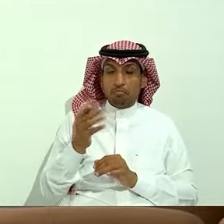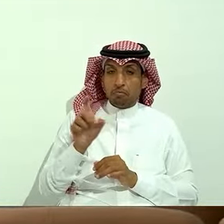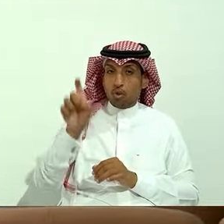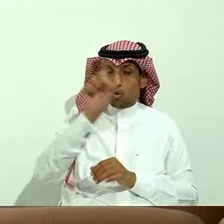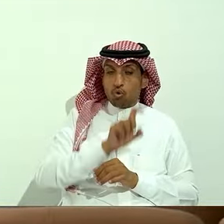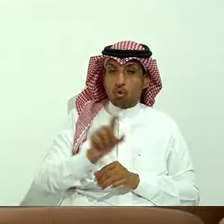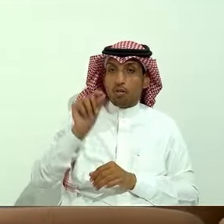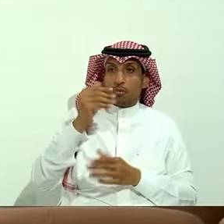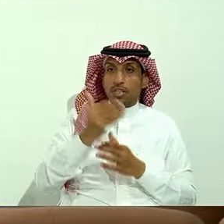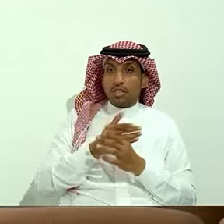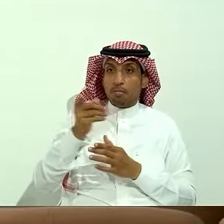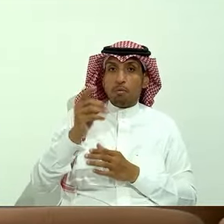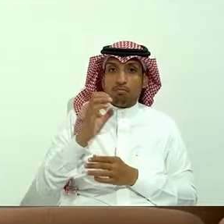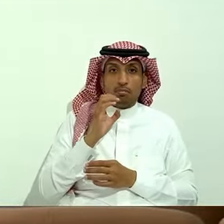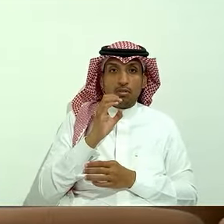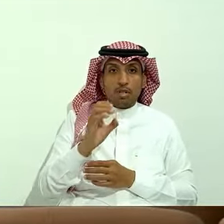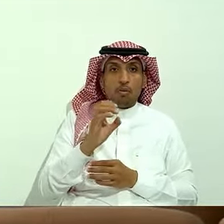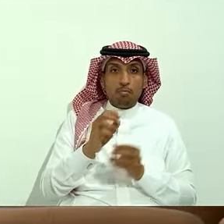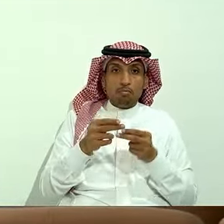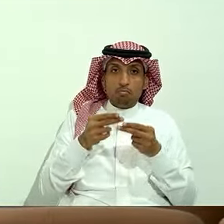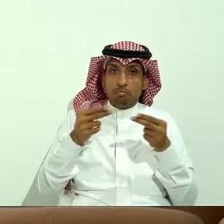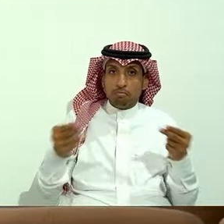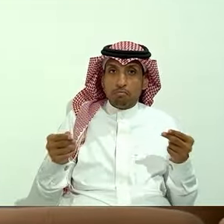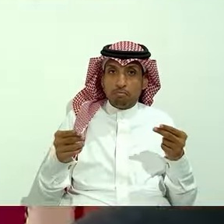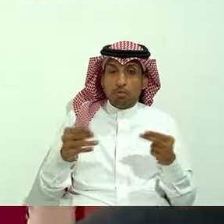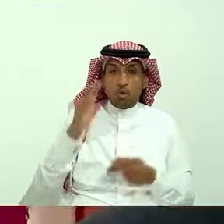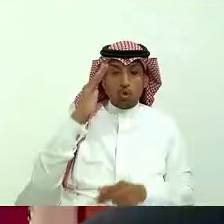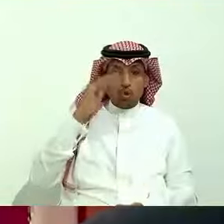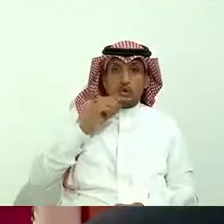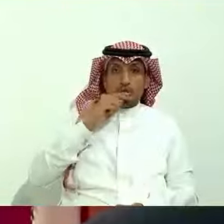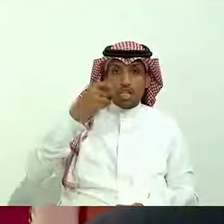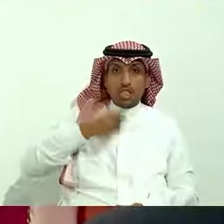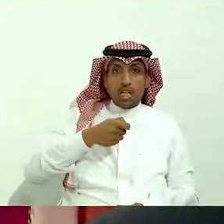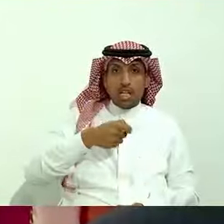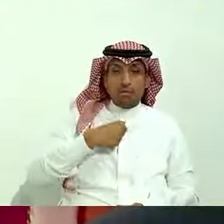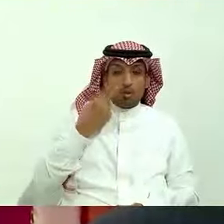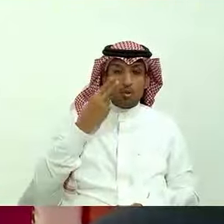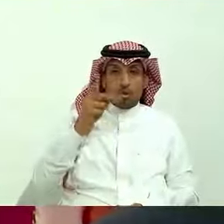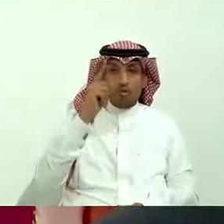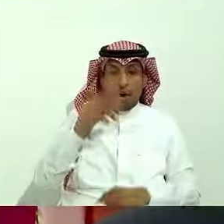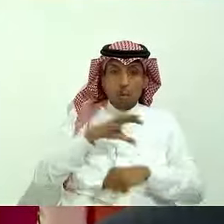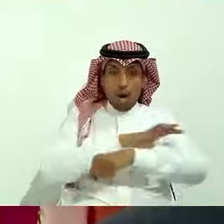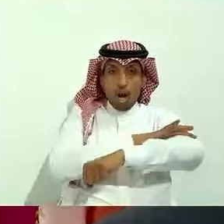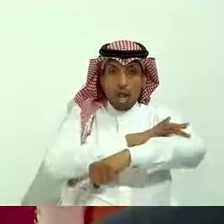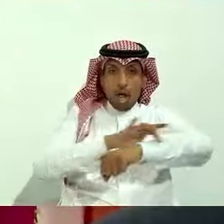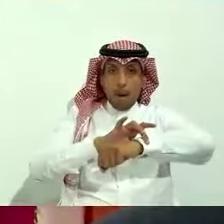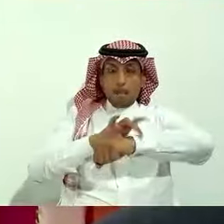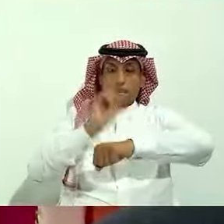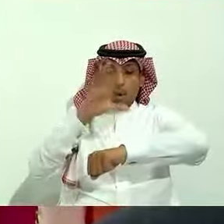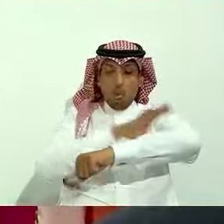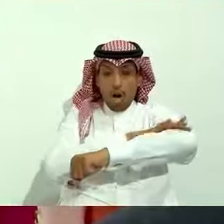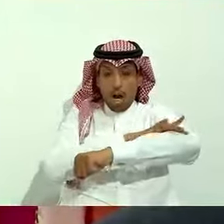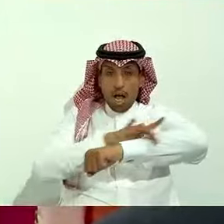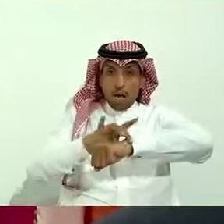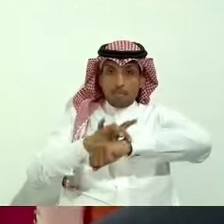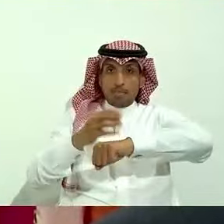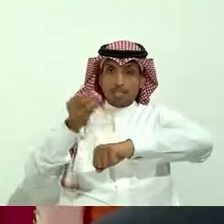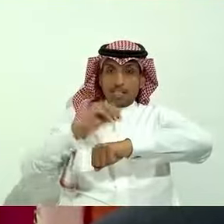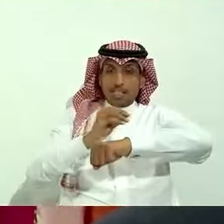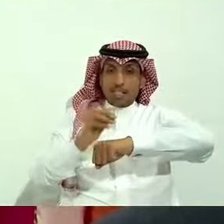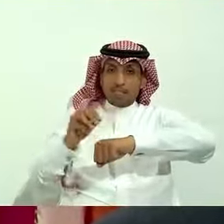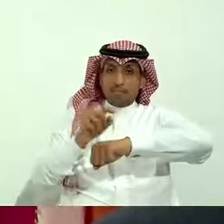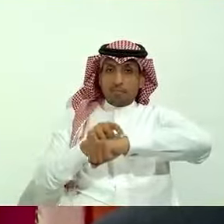دائماً إجابتك مبهرة. وأول ما سلمت على الدكتورة ليلى، أول ما لفت انتباهي الكم، سبحان الله الأشياء اللي فيها كذا طعم وفيها نكهة وفيها